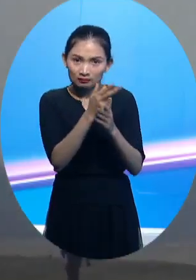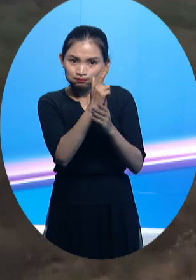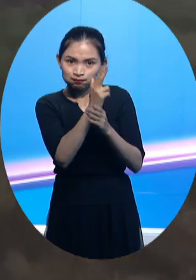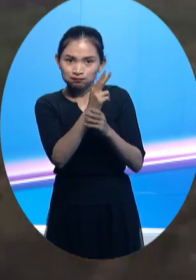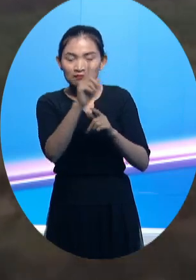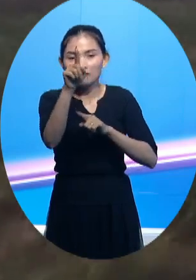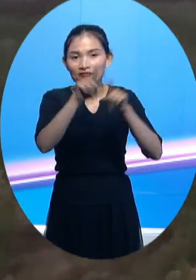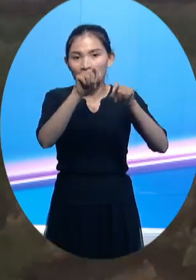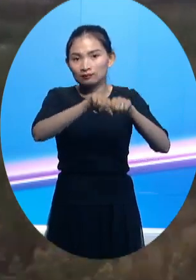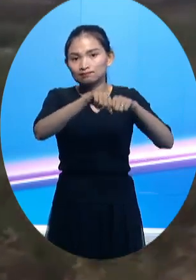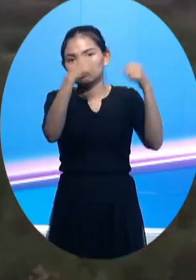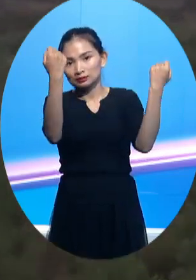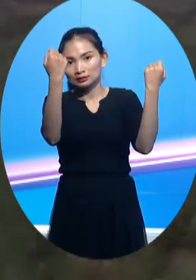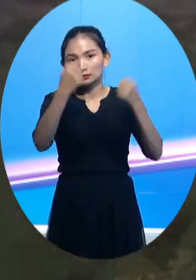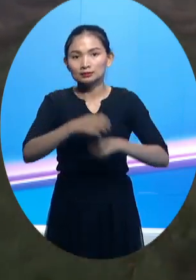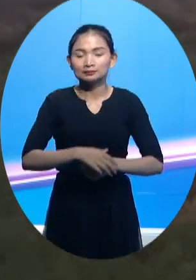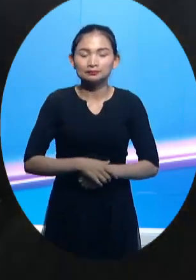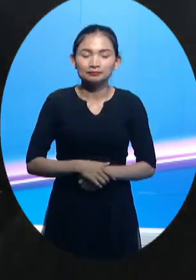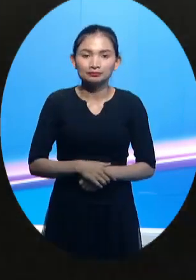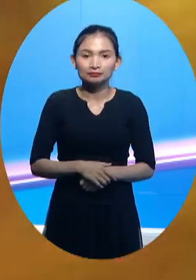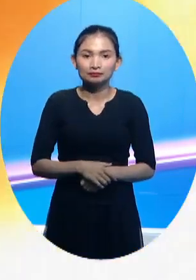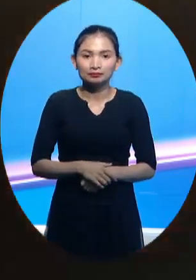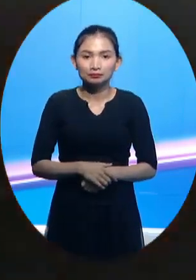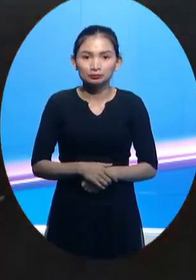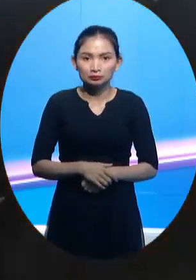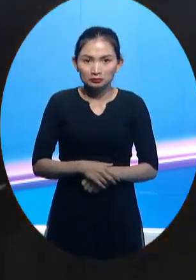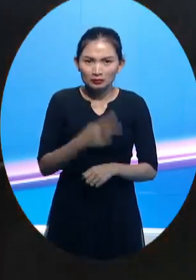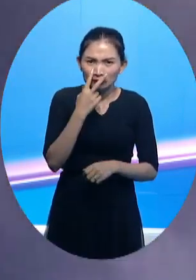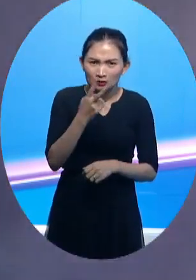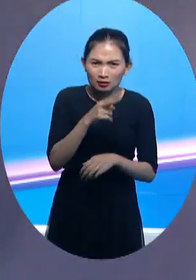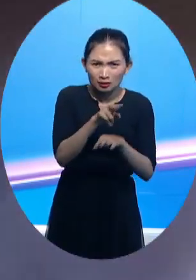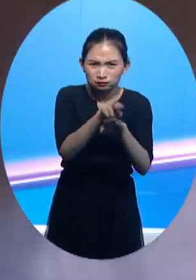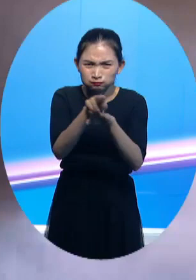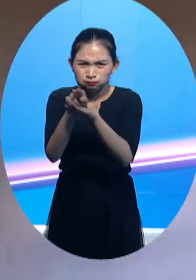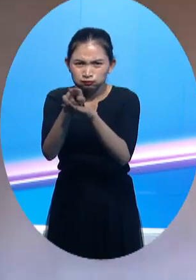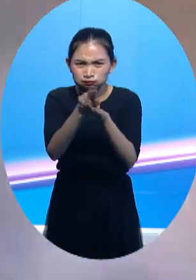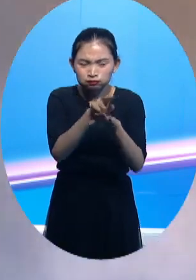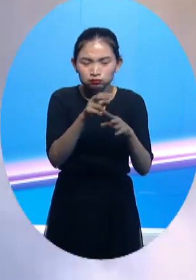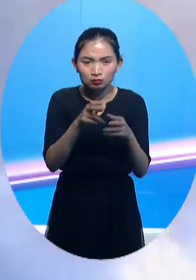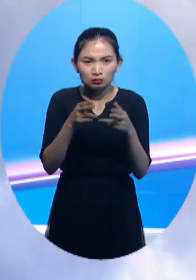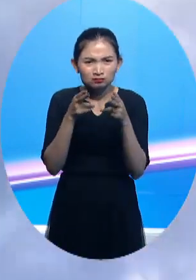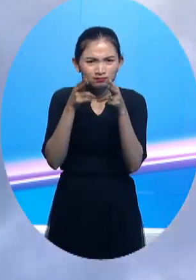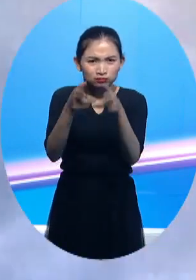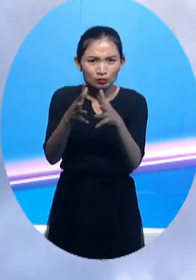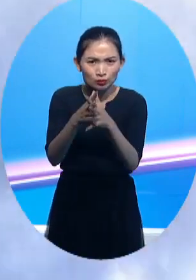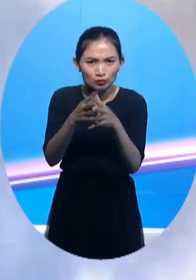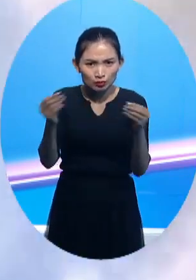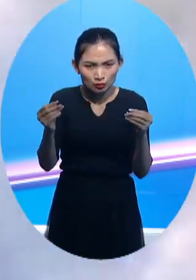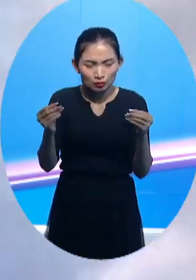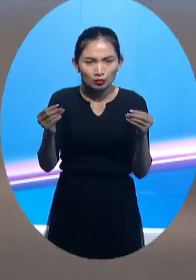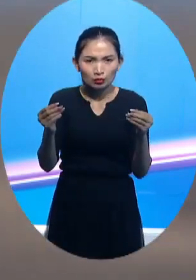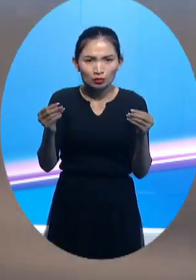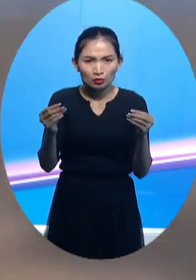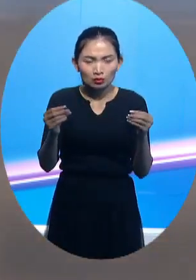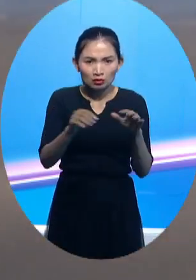Quốc phòng Nga công bố loạt video cho thấy các vụ tấn công khác nhau vào nhiều khu phức hợp công nghiệp quân sự của Ukraina ở kie các kho